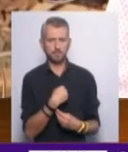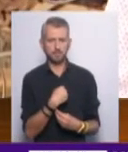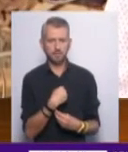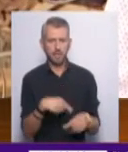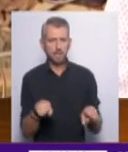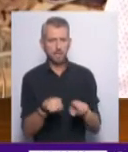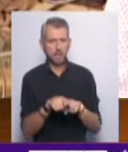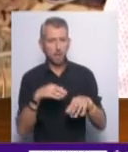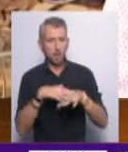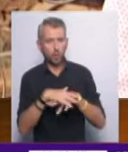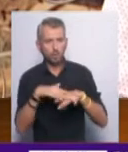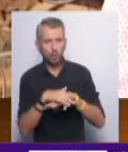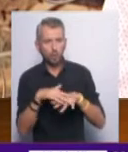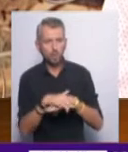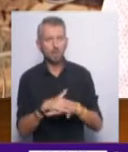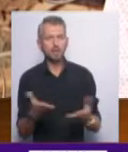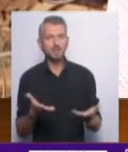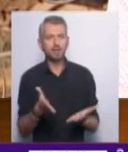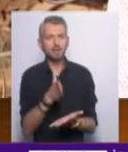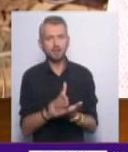такі розрахунки, які є